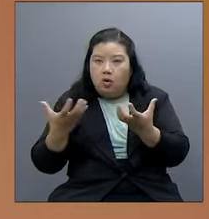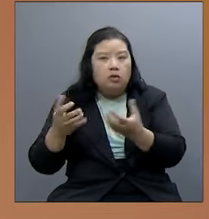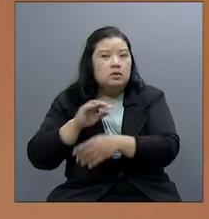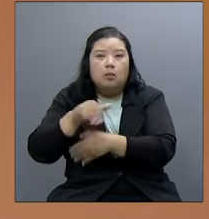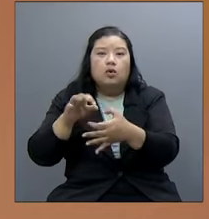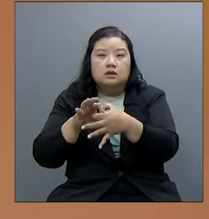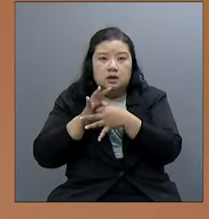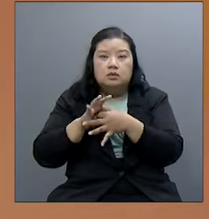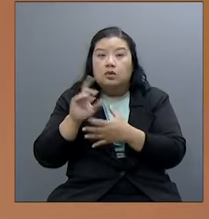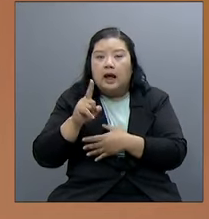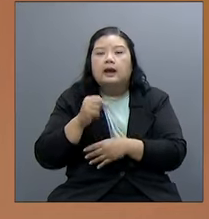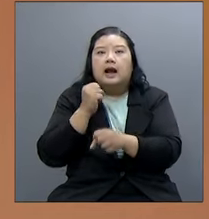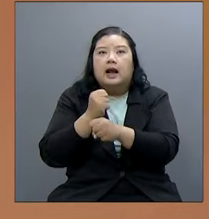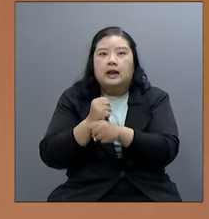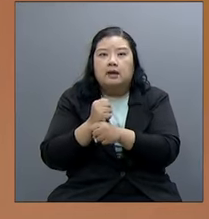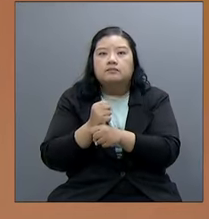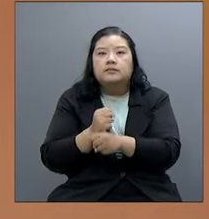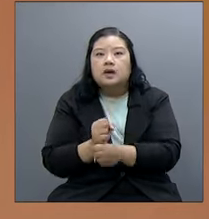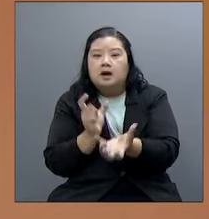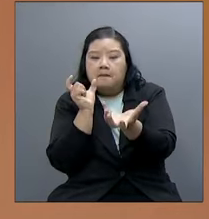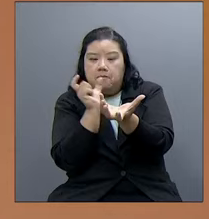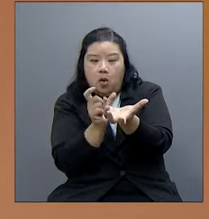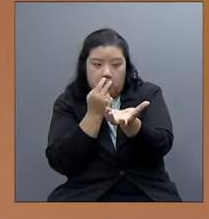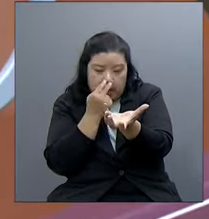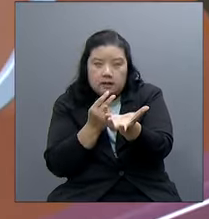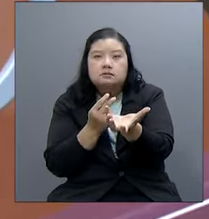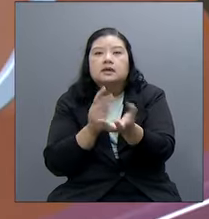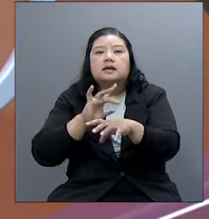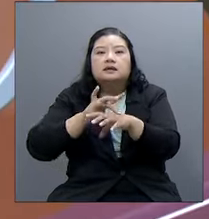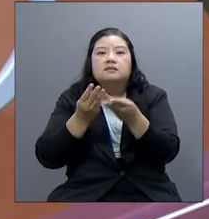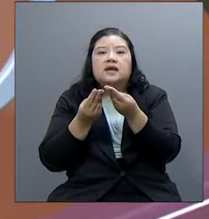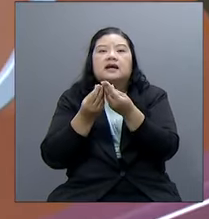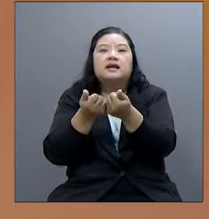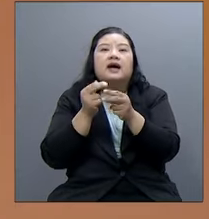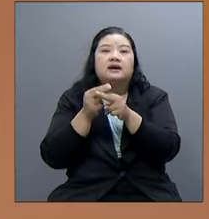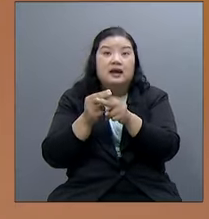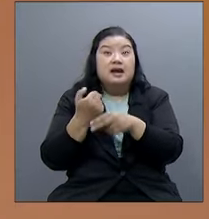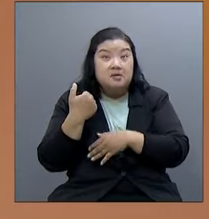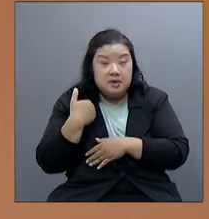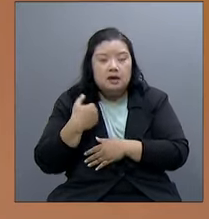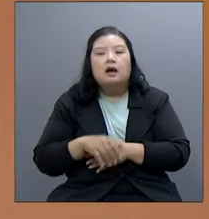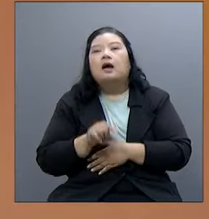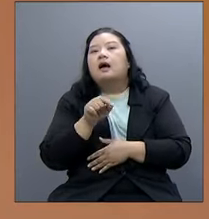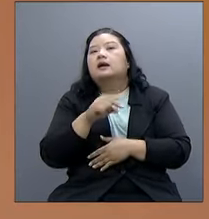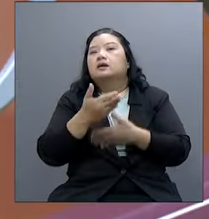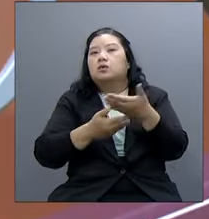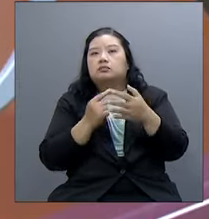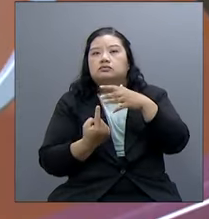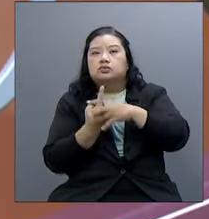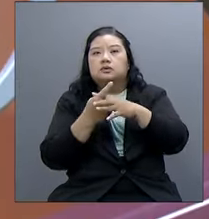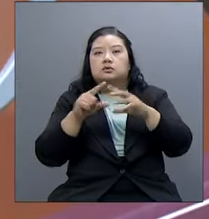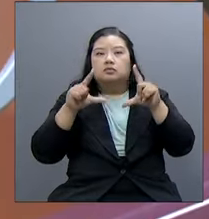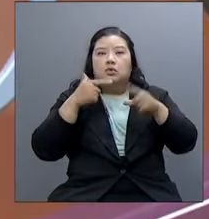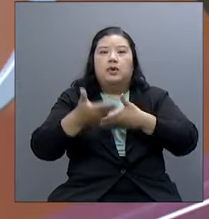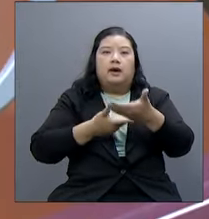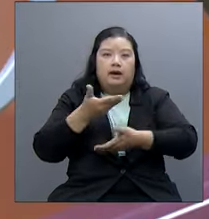นะคะกจะมีการตื่ตาว่าสามารถย่อยสลายได้ตามธรรมชาดก็เป็อหนธากิของเขาด้วยเอะใช่ค่ะ..เอาไป